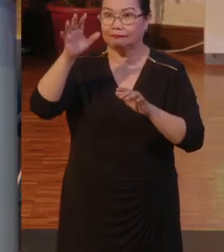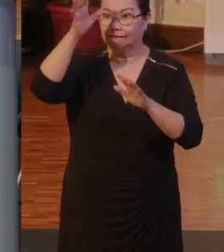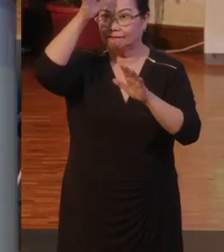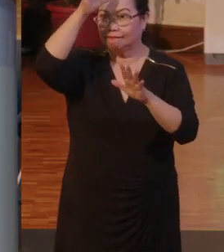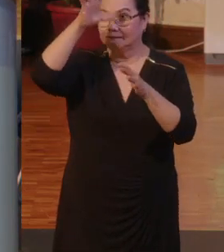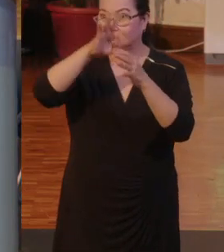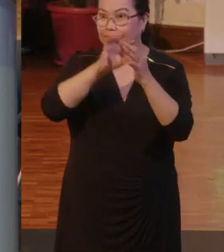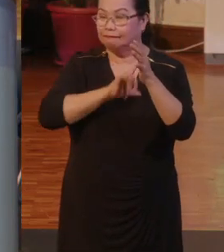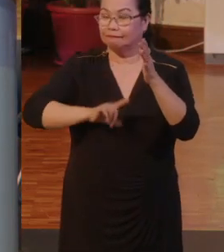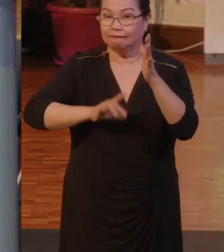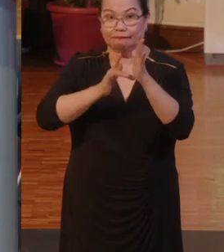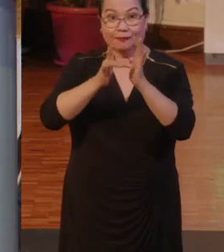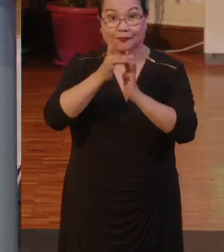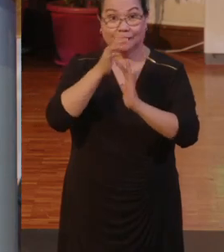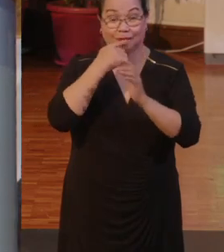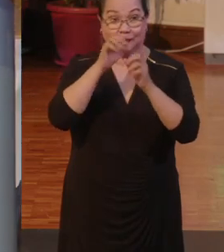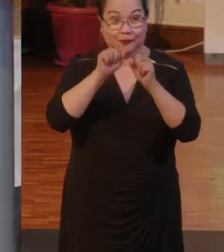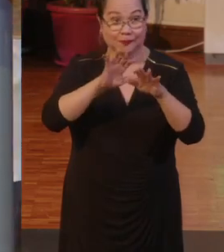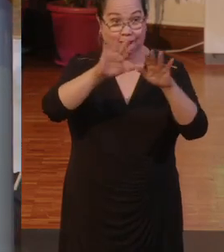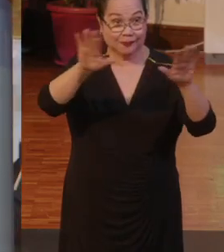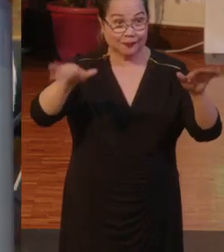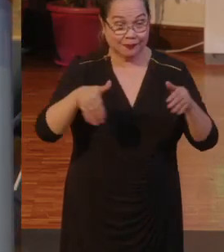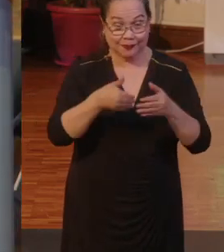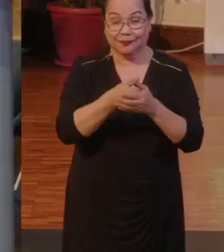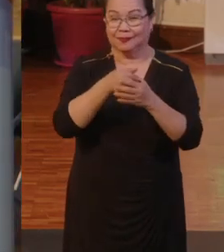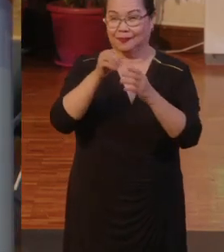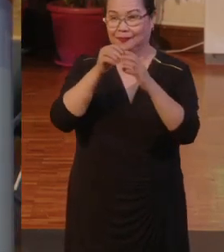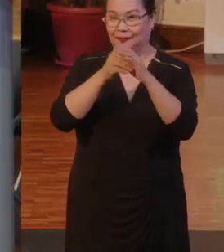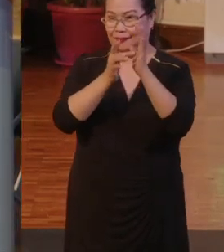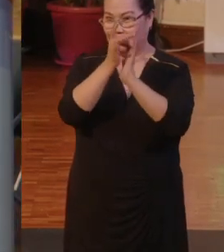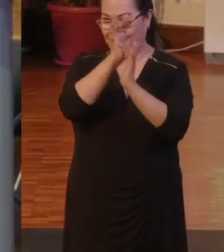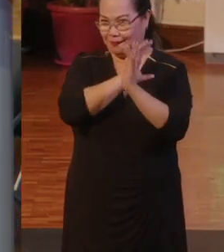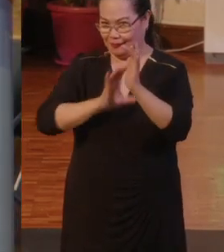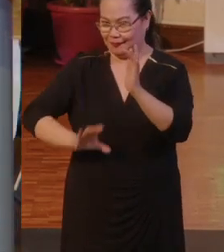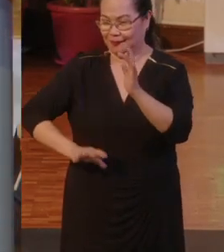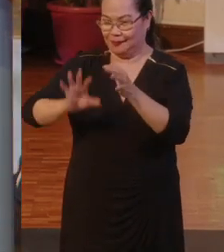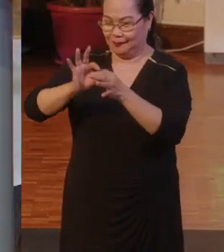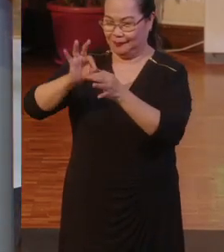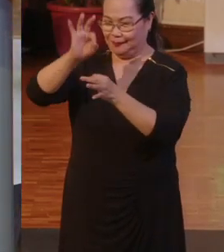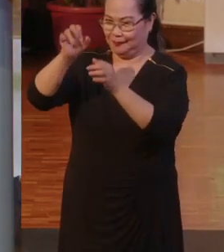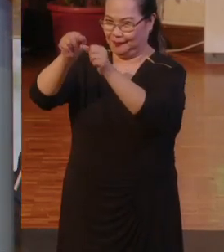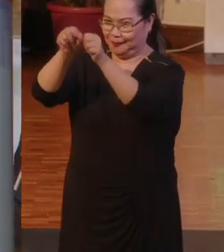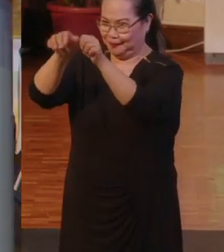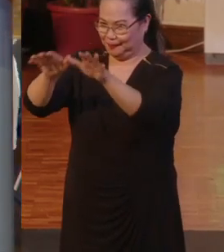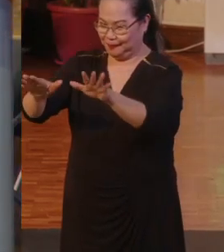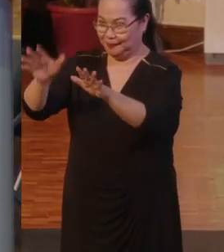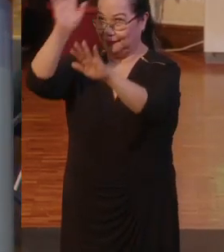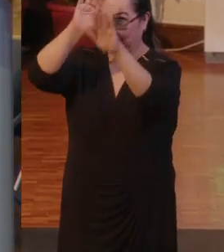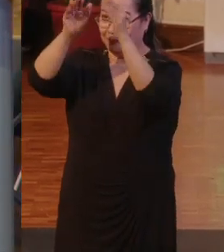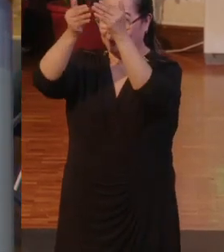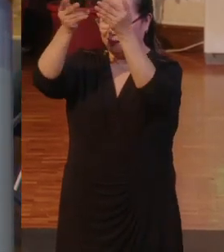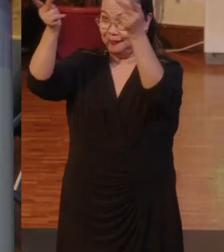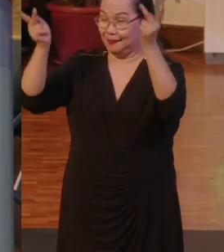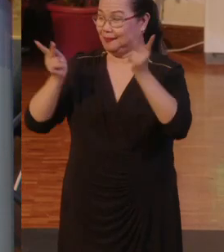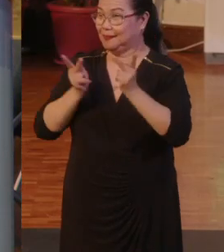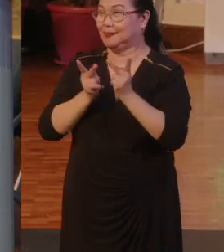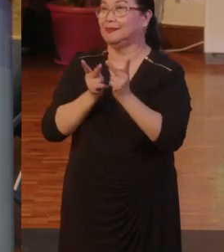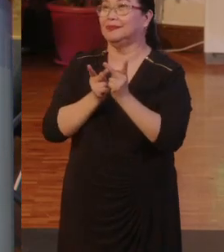Lord Jesus Christ, who has blessed us in Christ with every spiritual blessing in the heavenly